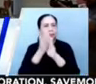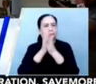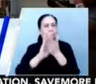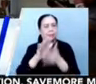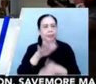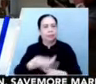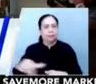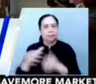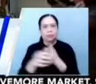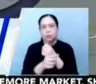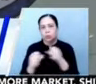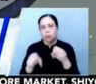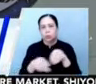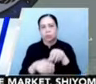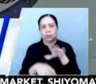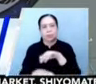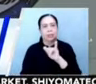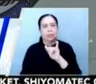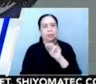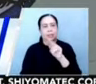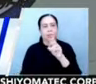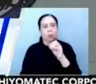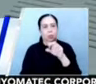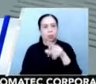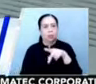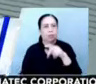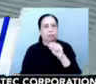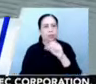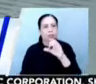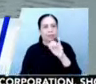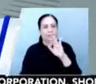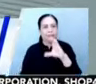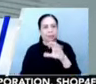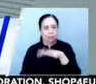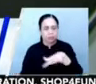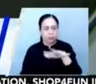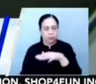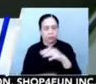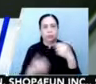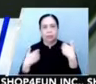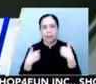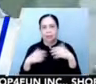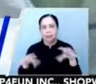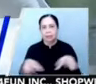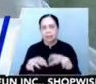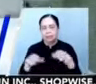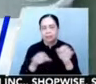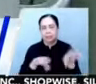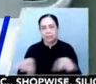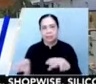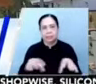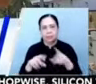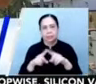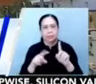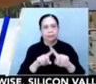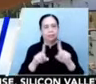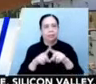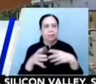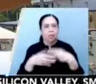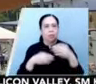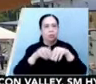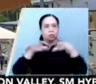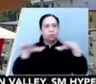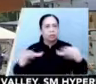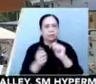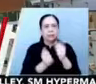sa Indo-Pacific region. Magkakaroon din ito ng aktibidad kasama ang Philippine Navy at community outreach. Hinugot pa ng